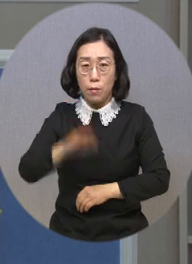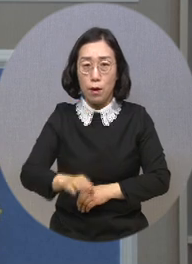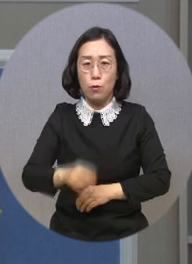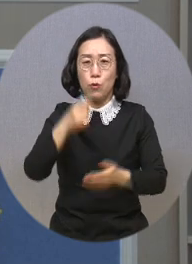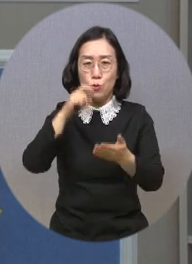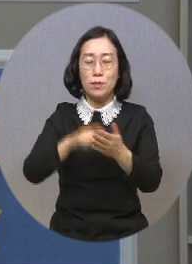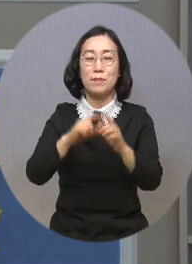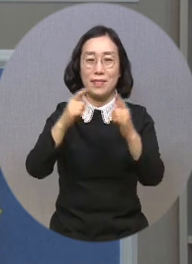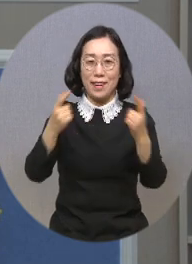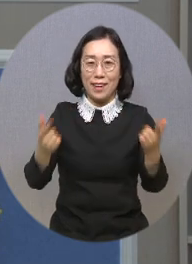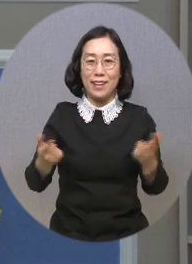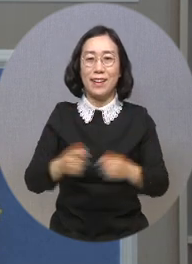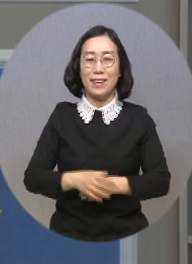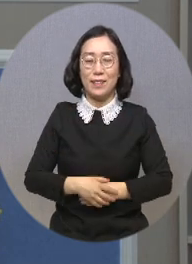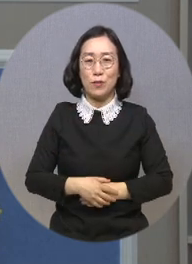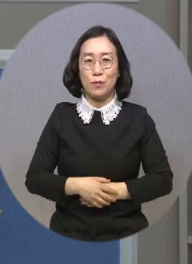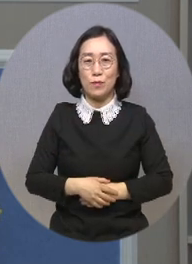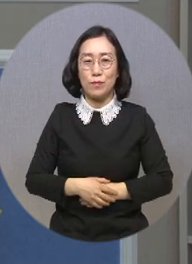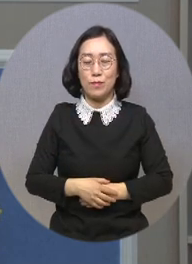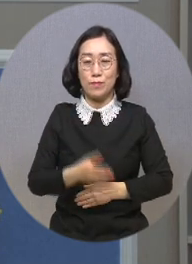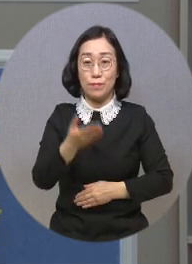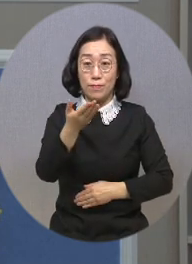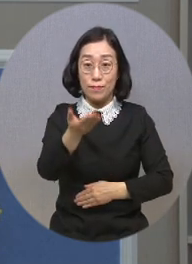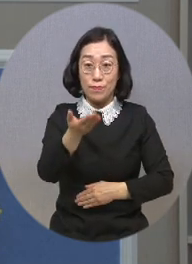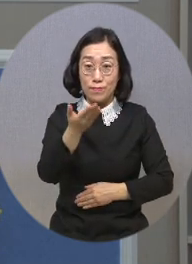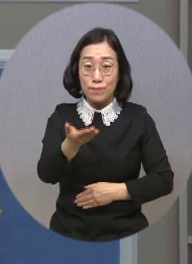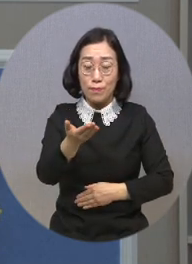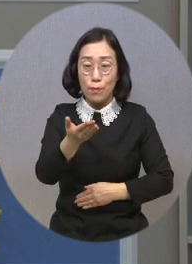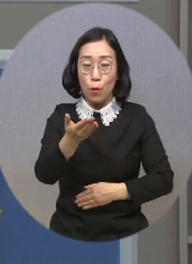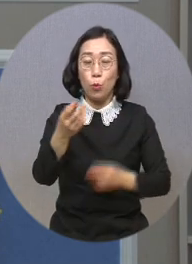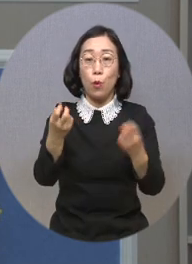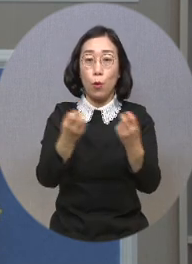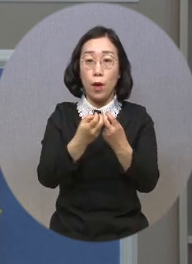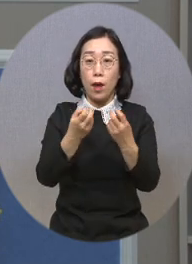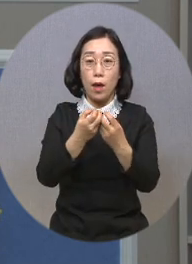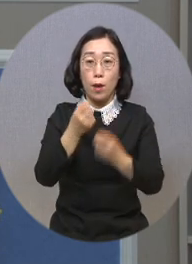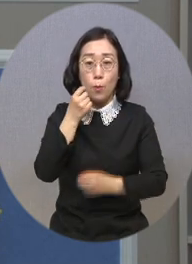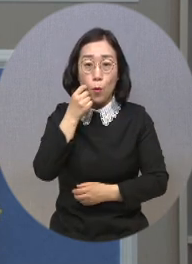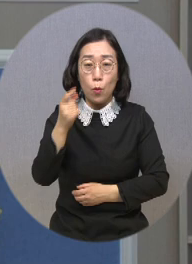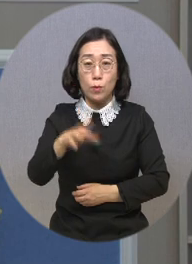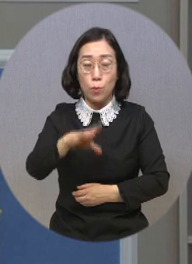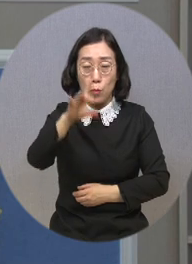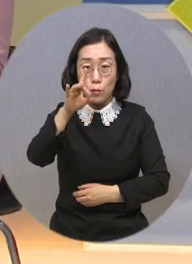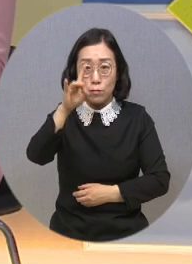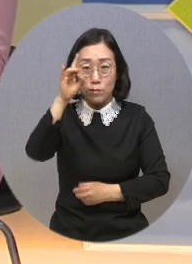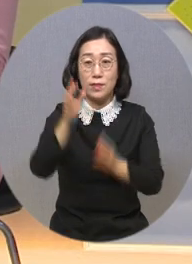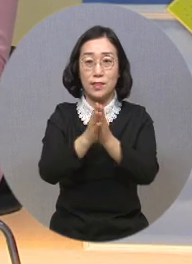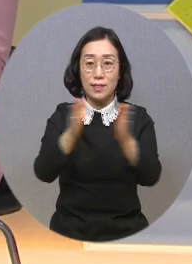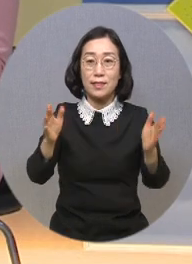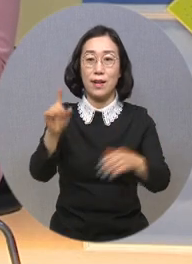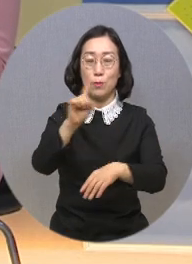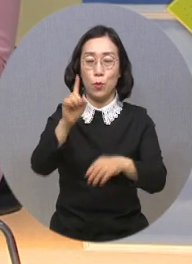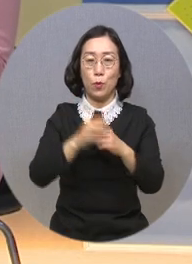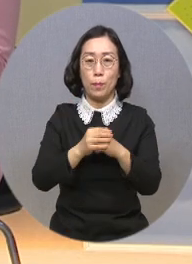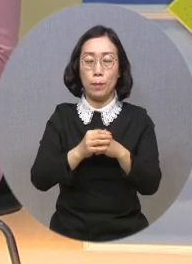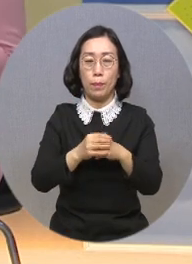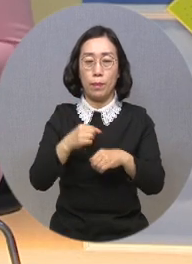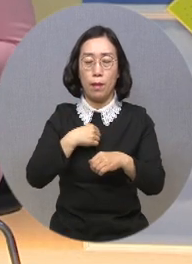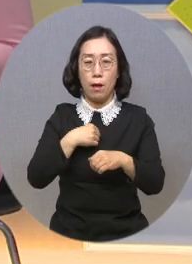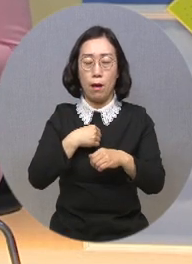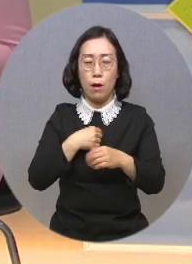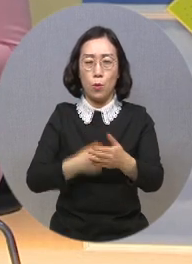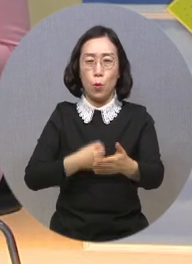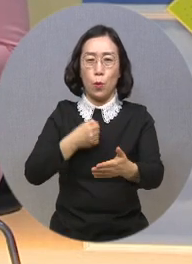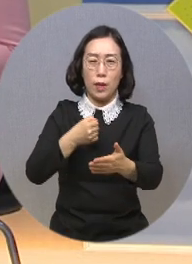하지 못하는 부분들이 있거든요. 네. 근데 이제 이향수 회장님께서는 어떤 계기로 봉사를 시작하게 되셨나요? 저도